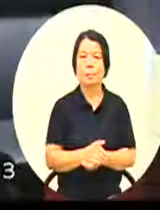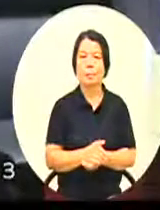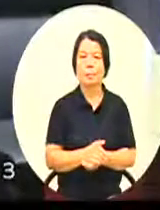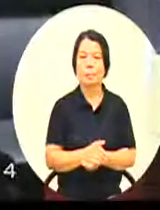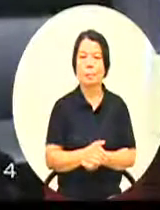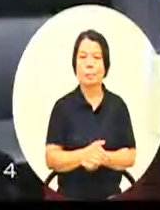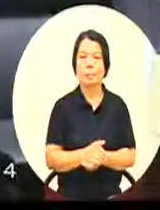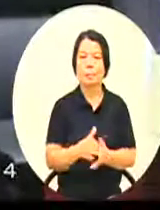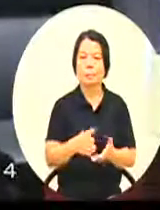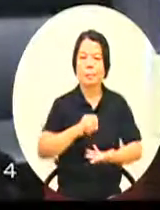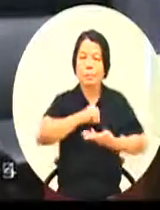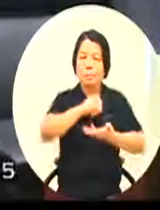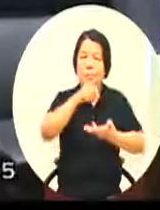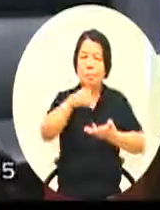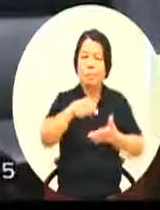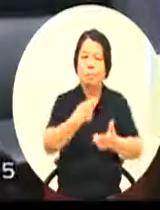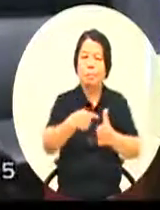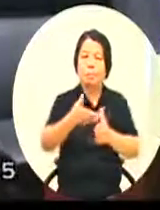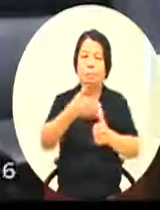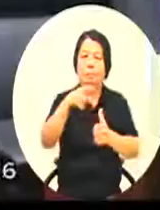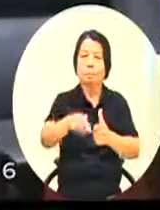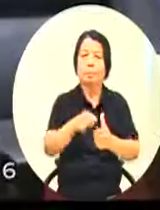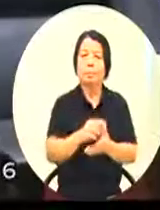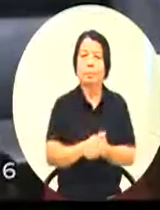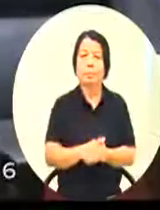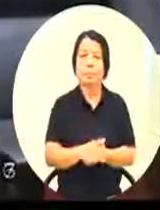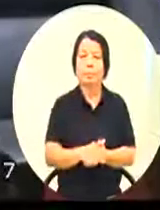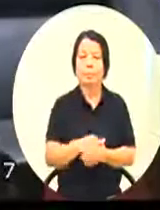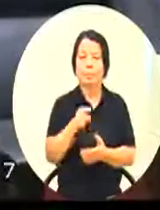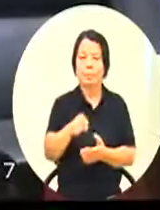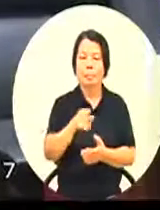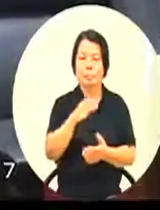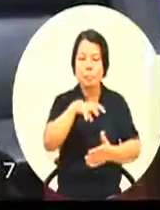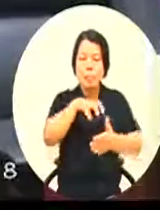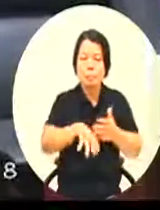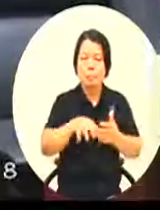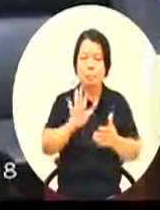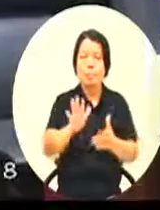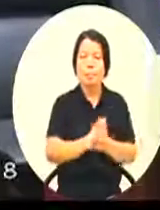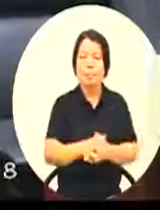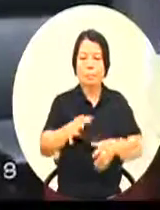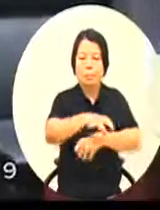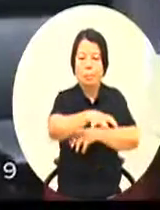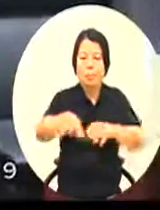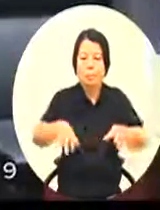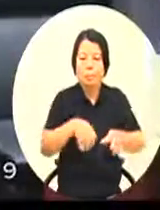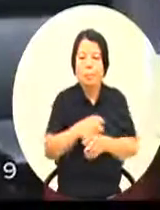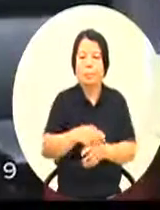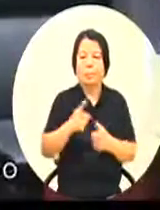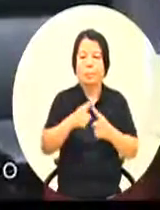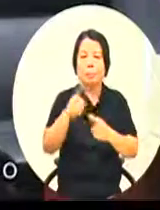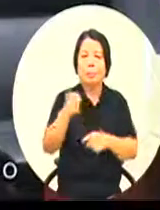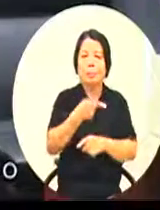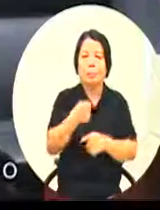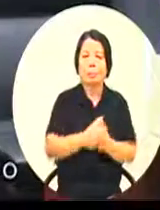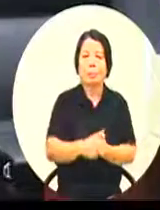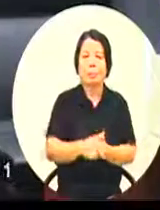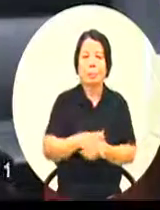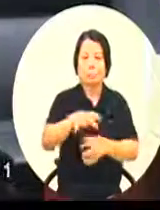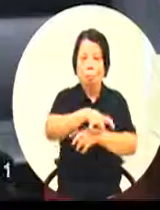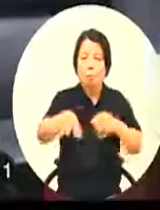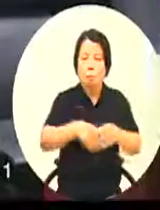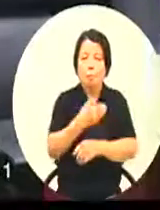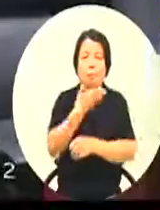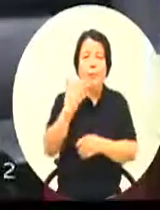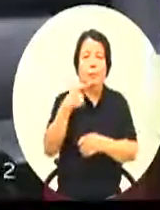一定要建议这样子的教育下去，哦，因为他这个里面还有一个叫做环境财，环境的利润，这个